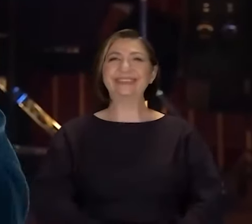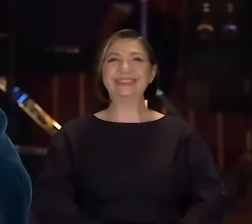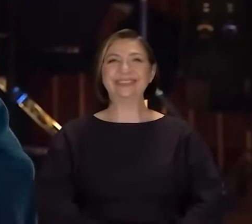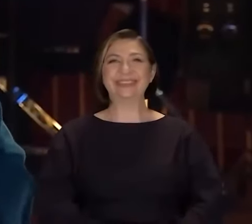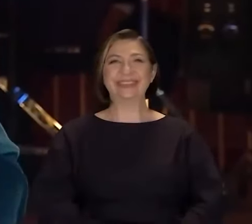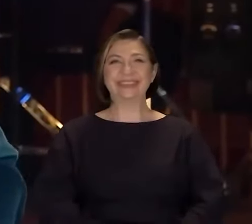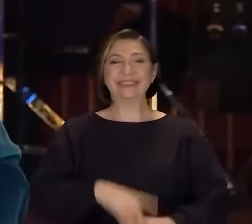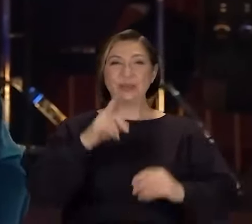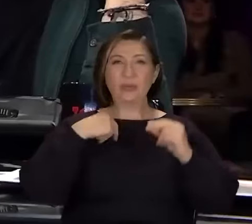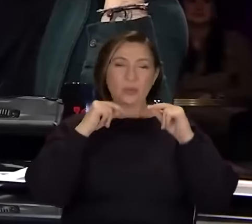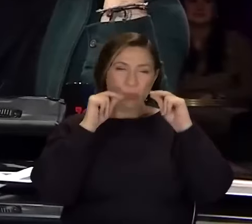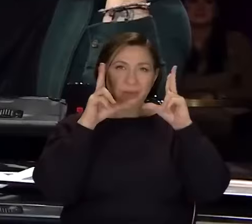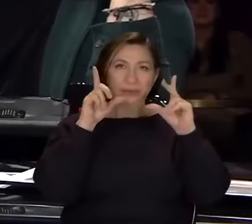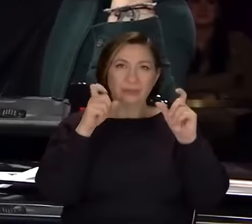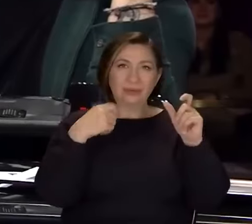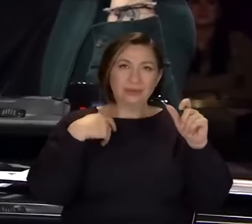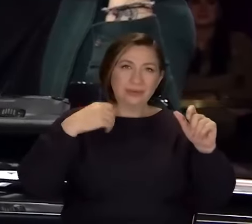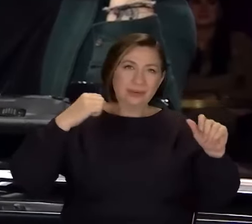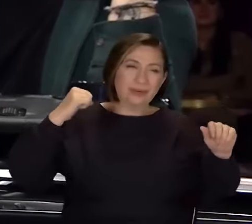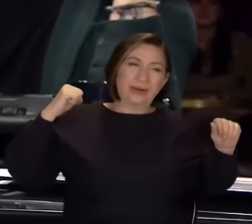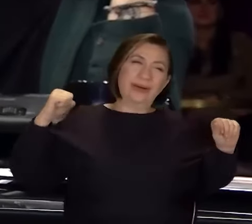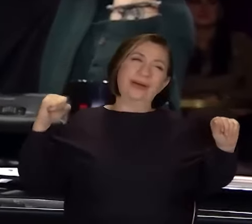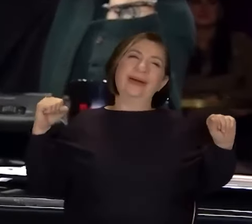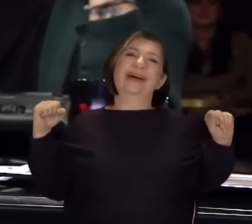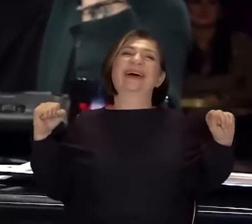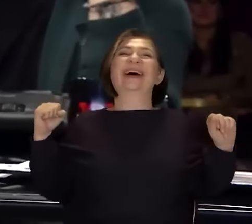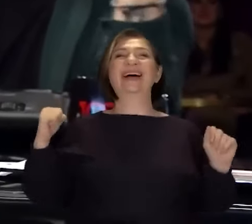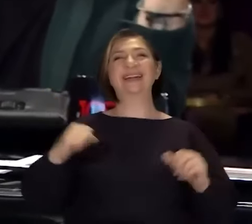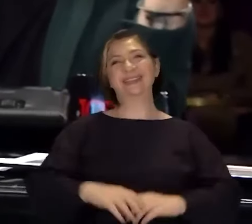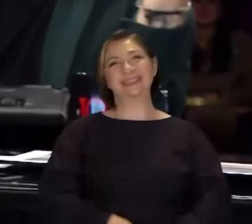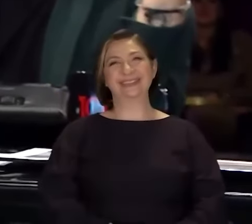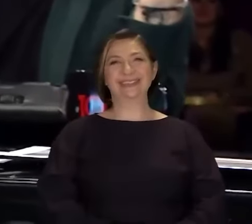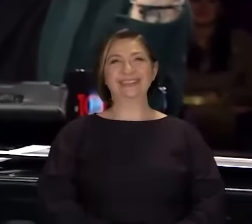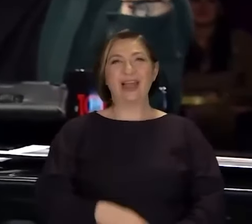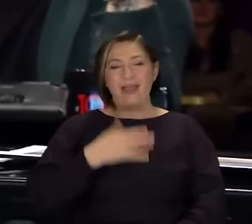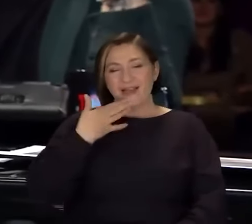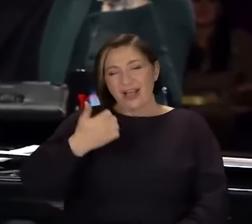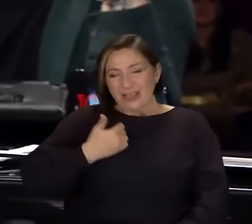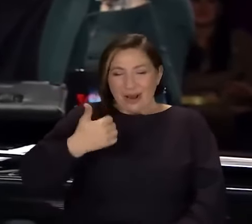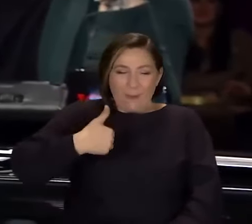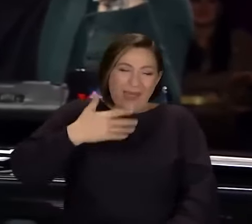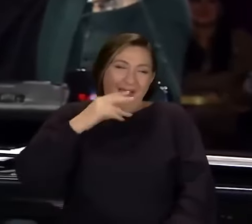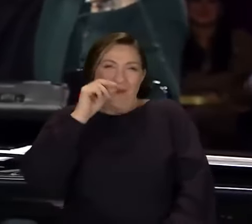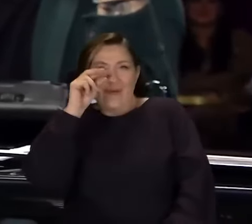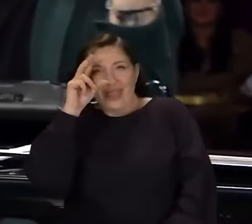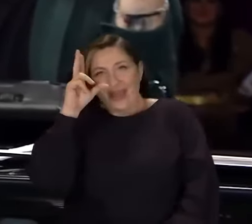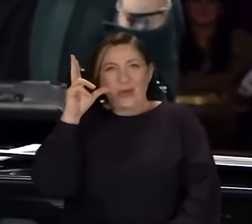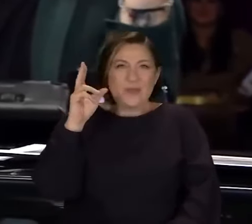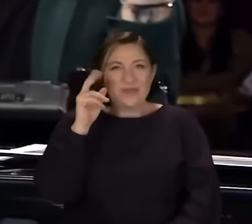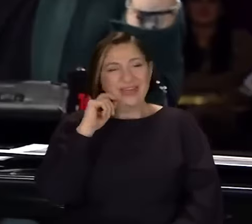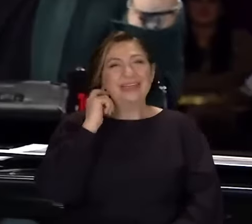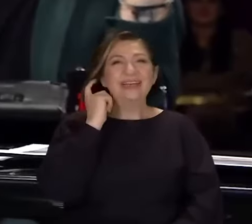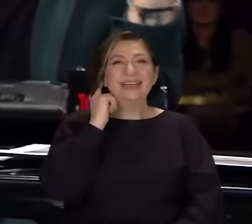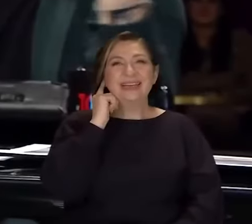Bu da yine uyandım mı lan yine ne oldum ya öf be. yok, ne yakışıklıyım bu... ulan yine ya uyanıyorum ya.